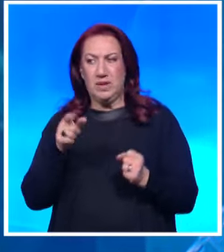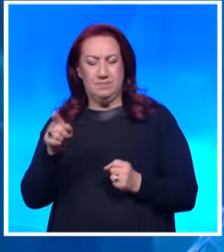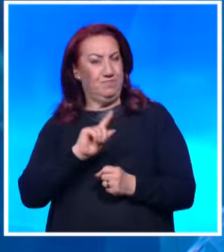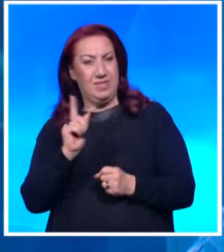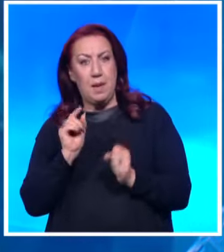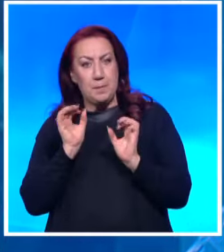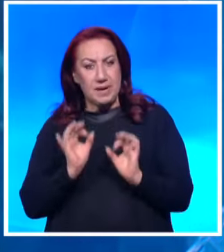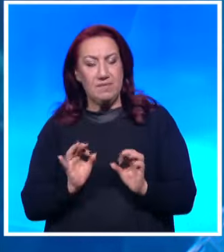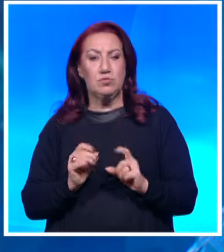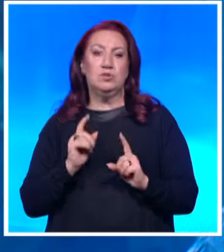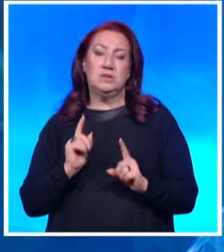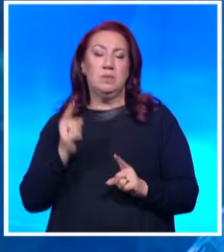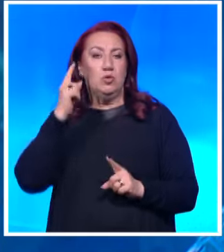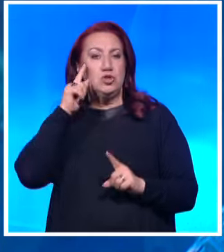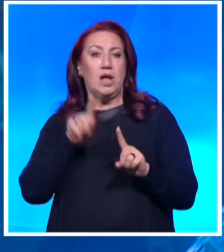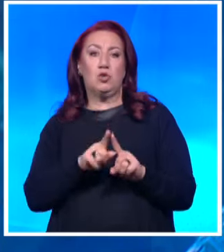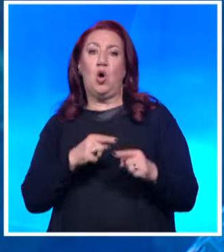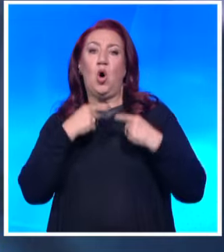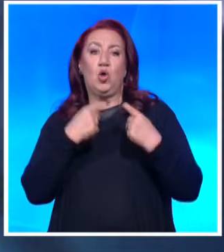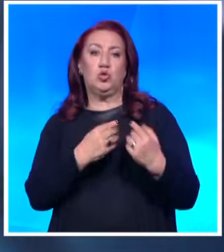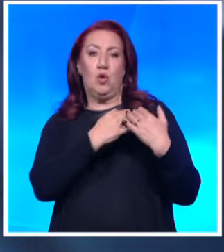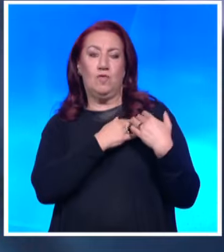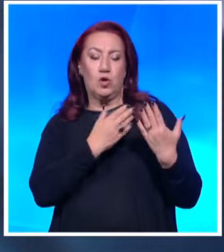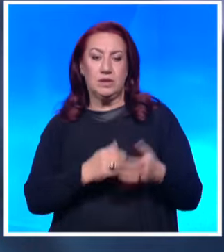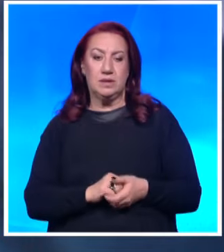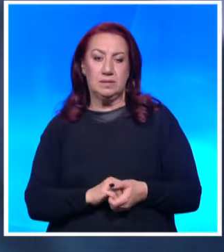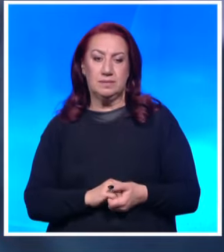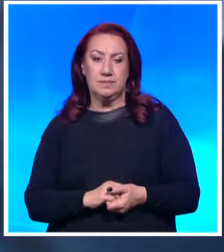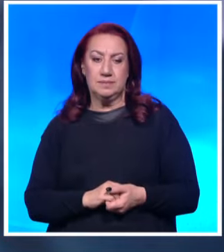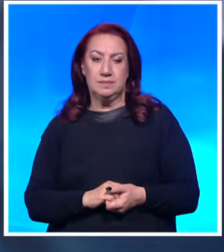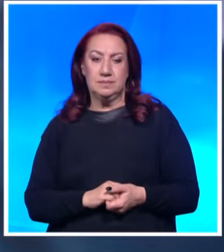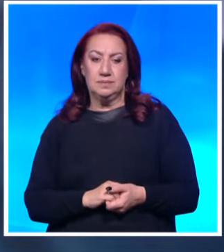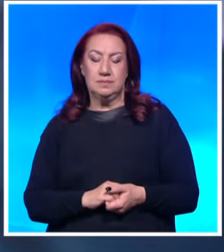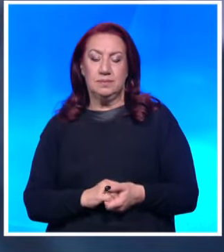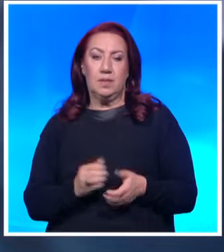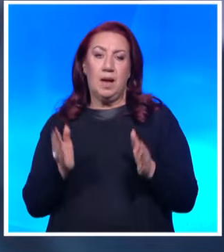и отговорни участници в пътното движение. Господин Близнаков, и да се върнем отново в Пловдив,